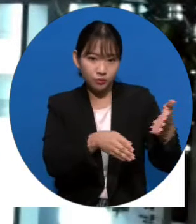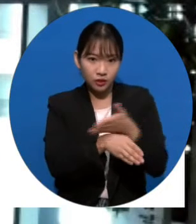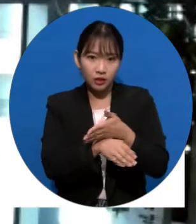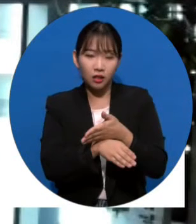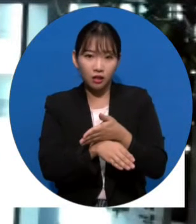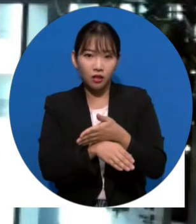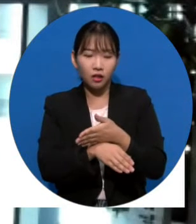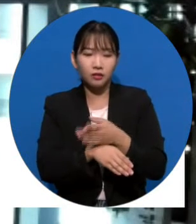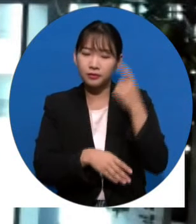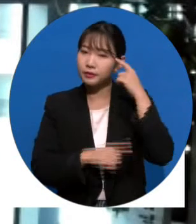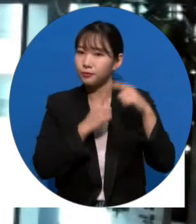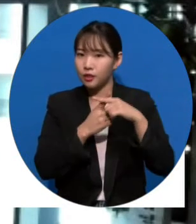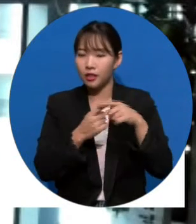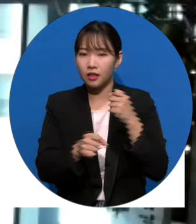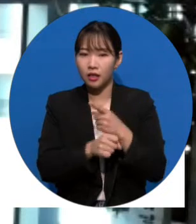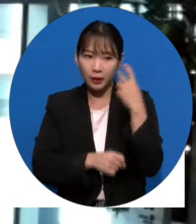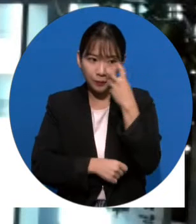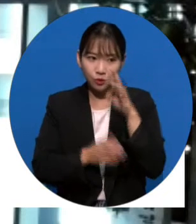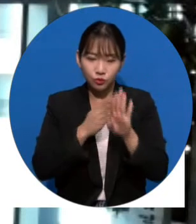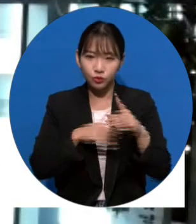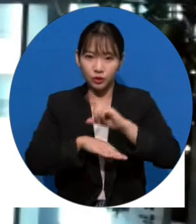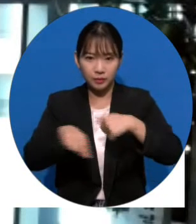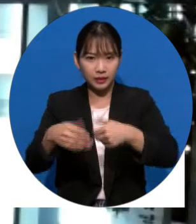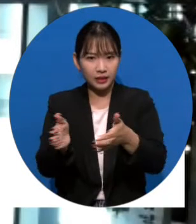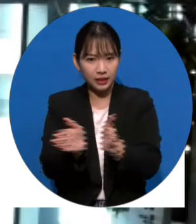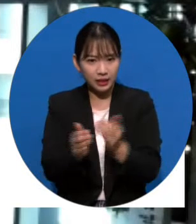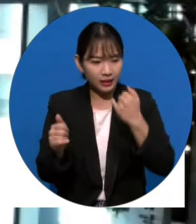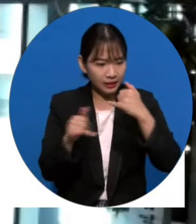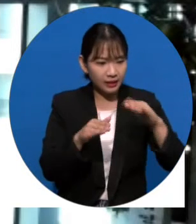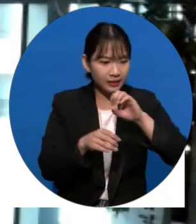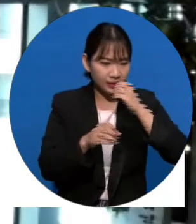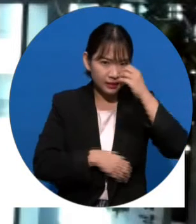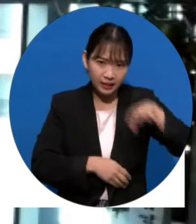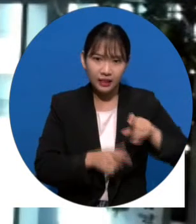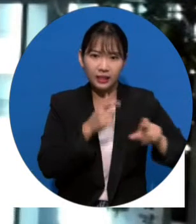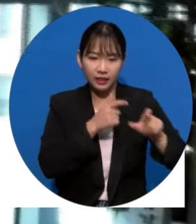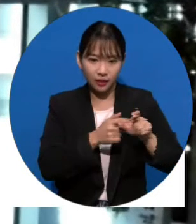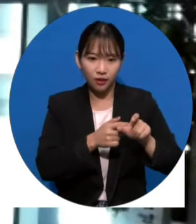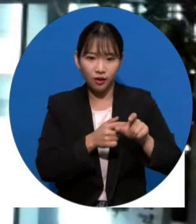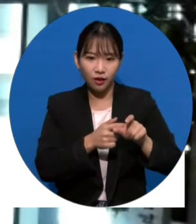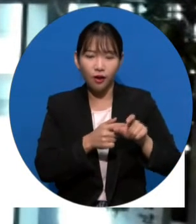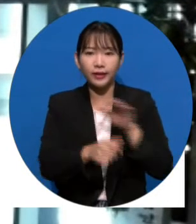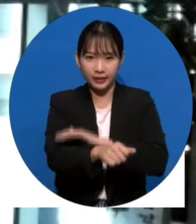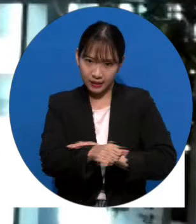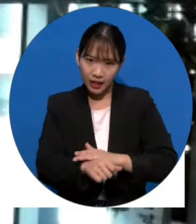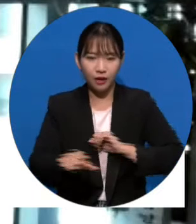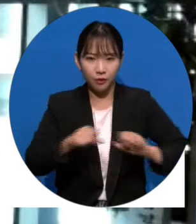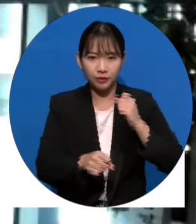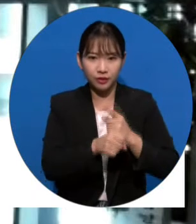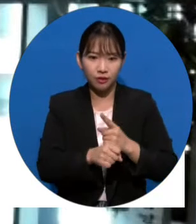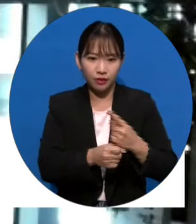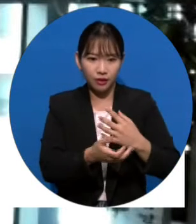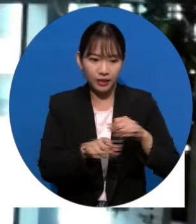좀 긍정적인 검토를 해서 지방자치단체가 해안가 쓰레기를 좀더 능동적으로